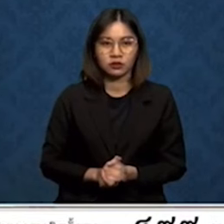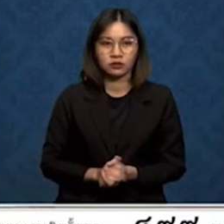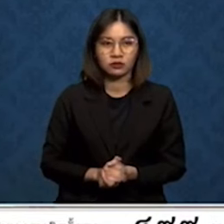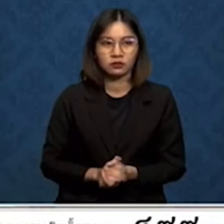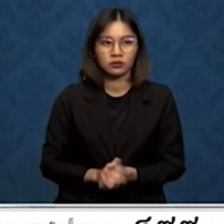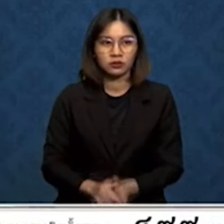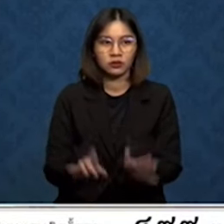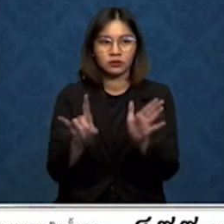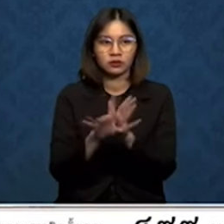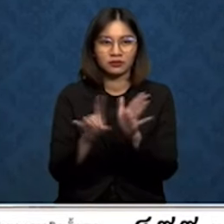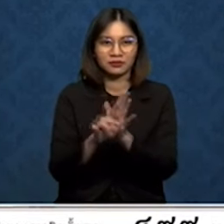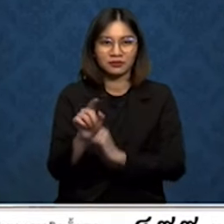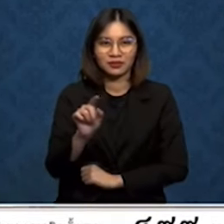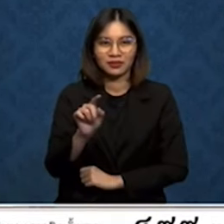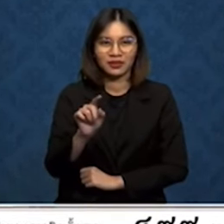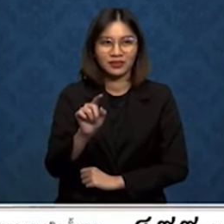วาสุดท้ายแล้ว